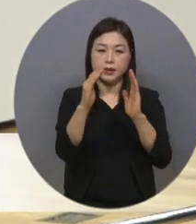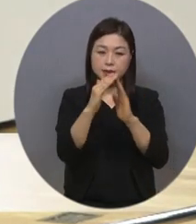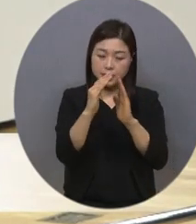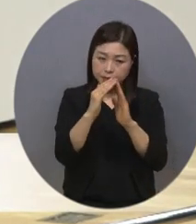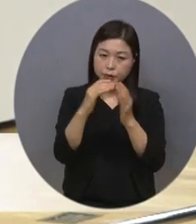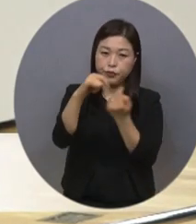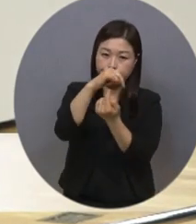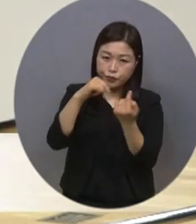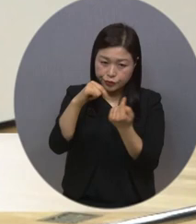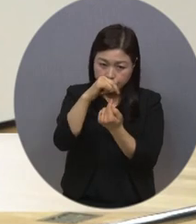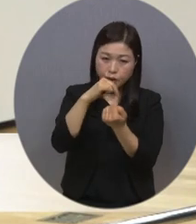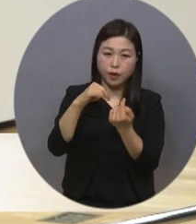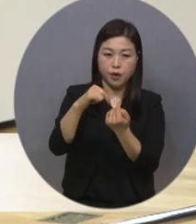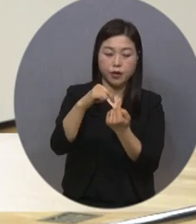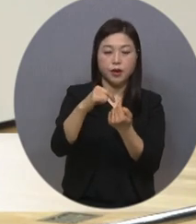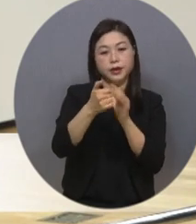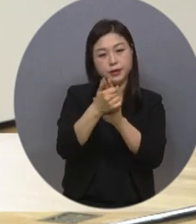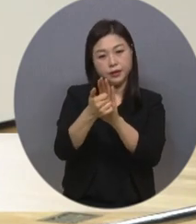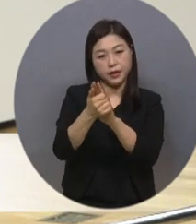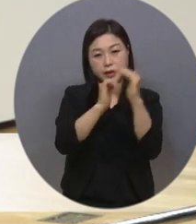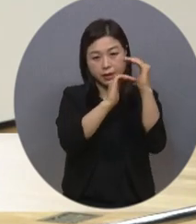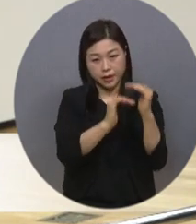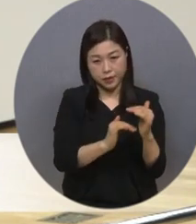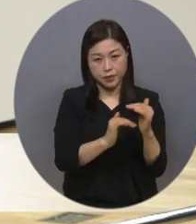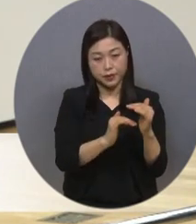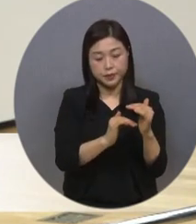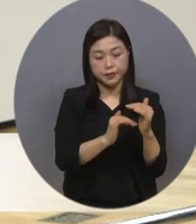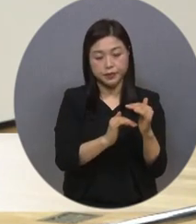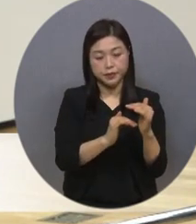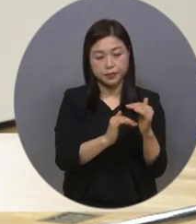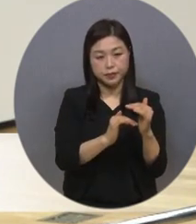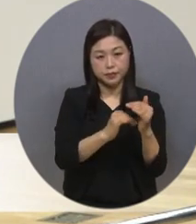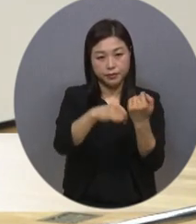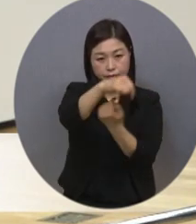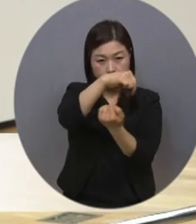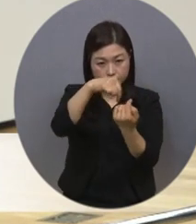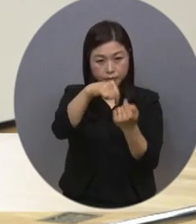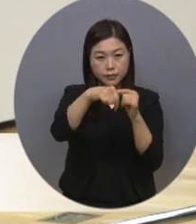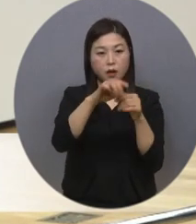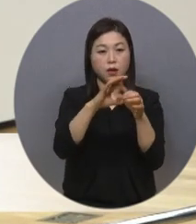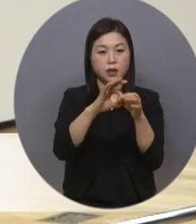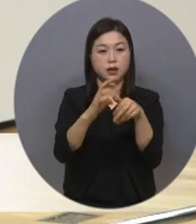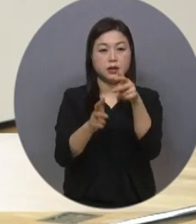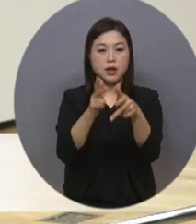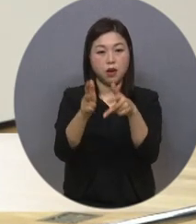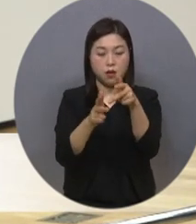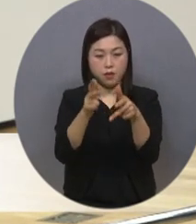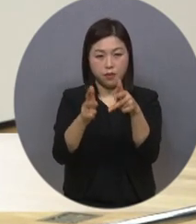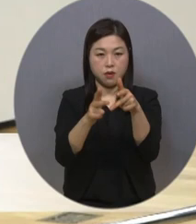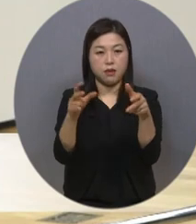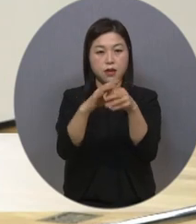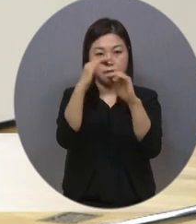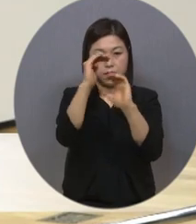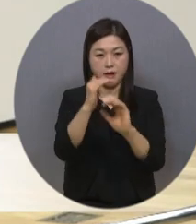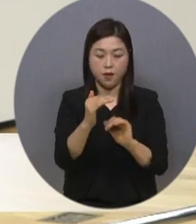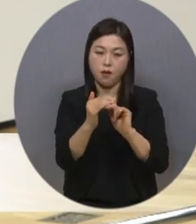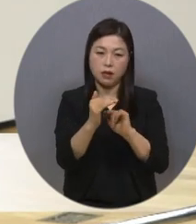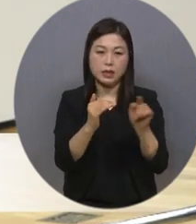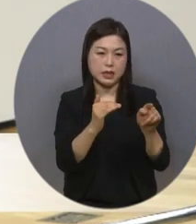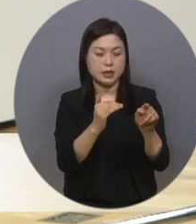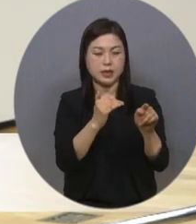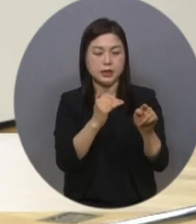지원하는 내용이라든가 그다음에 그것을 운영하는 운영사업자와 관련된 내용이 미흡하기